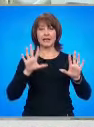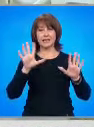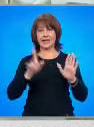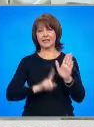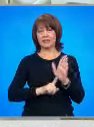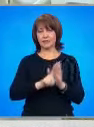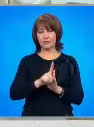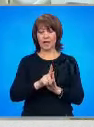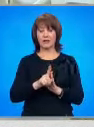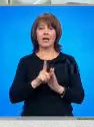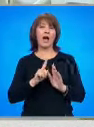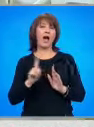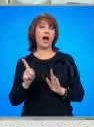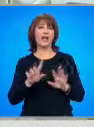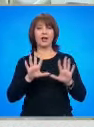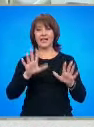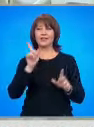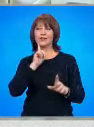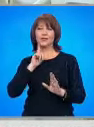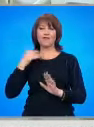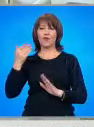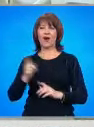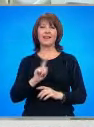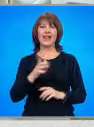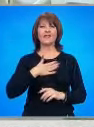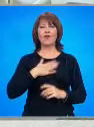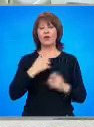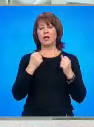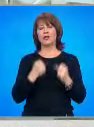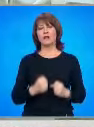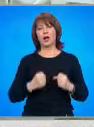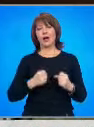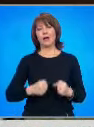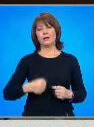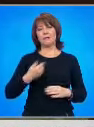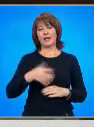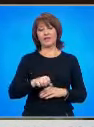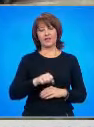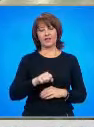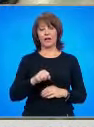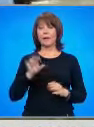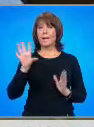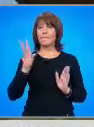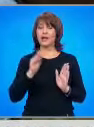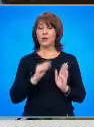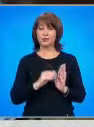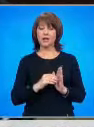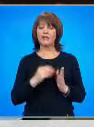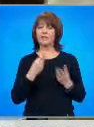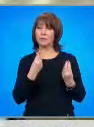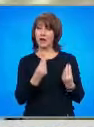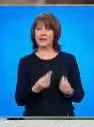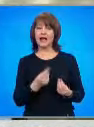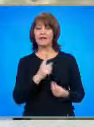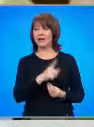вместо една тълпа от 10 човека недоволни, че чакат да стои пред вратата му. Приложението създава и алгоритъм